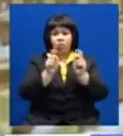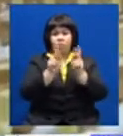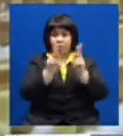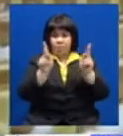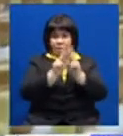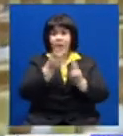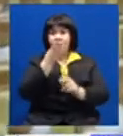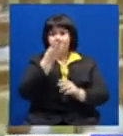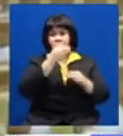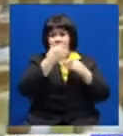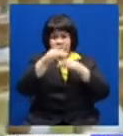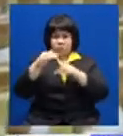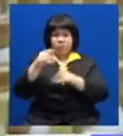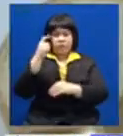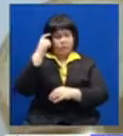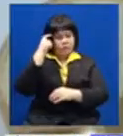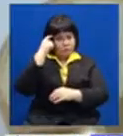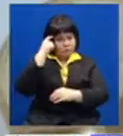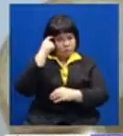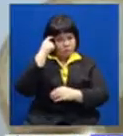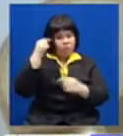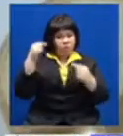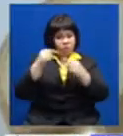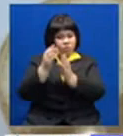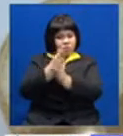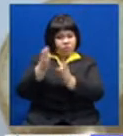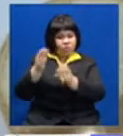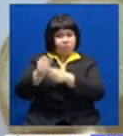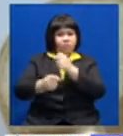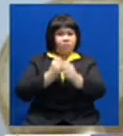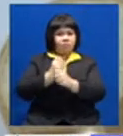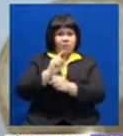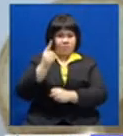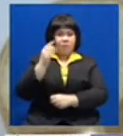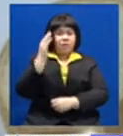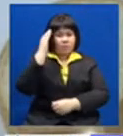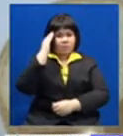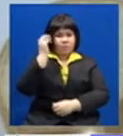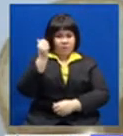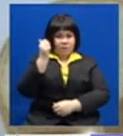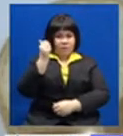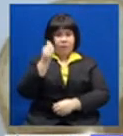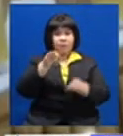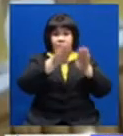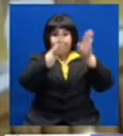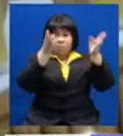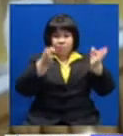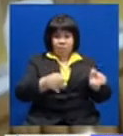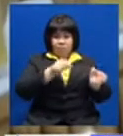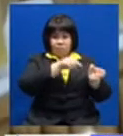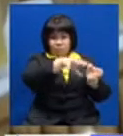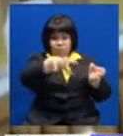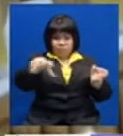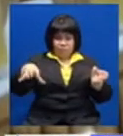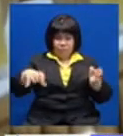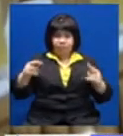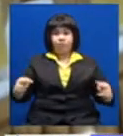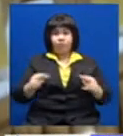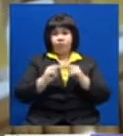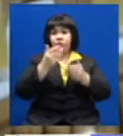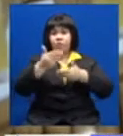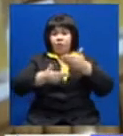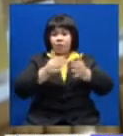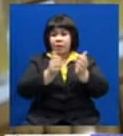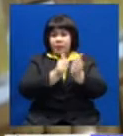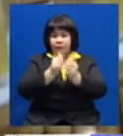คาดว่าจะทราบผลหลังเทศกาลปีใหม่ค่ะสำหรับการระบายข้าวในสต๊อกรัฐบาลปีนี้กระทรวงพาณิชย์ได้เปิด